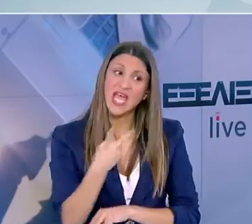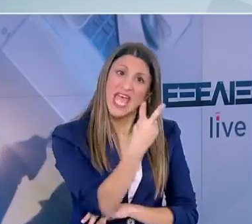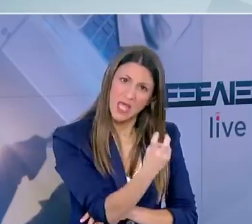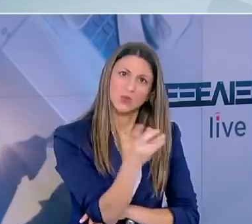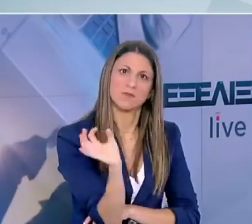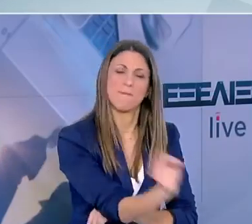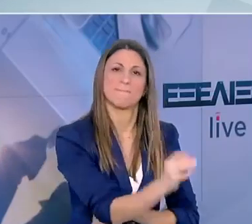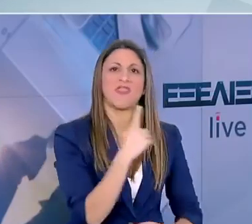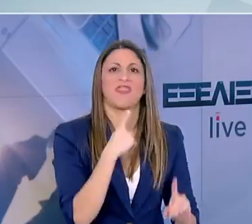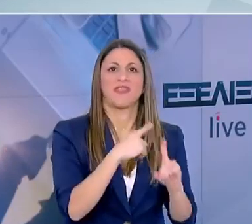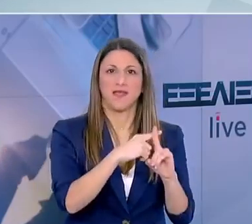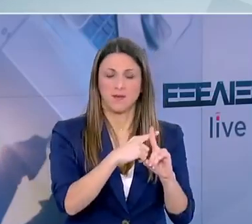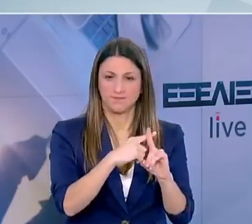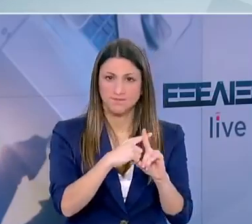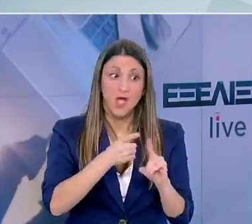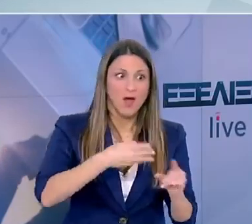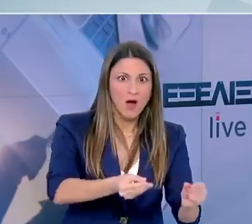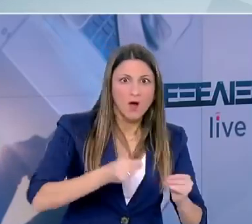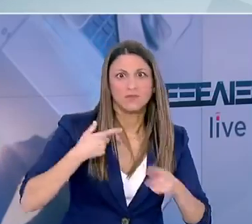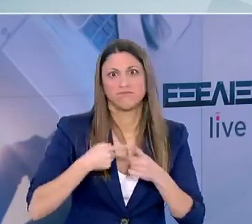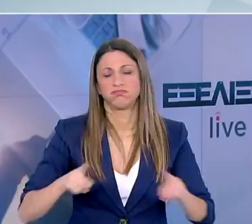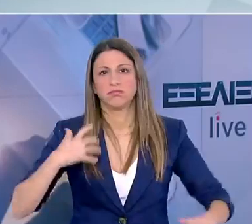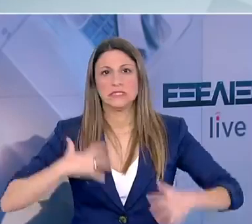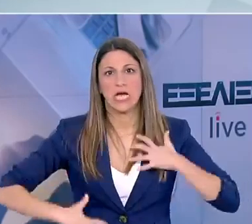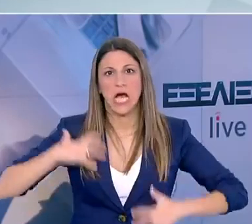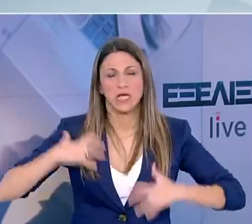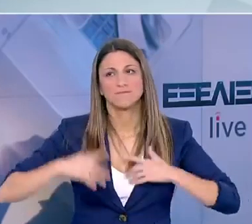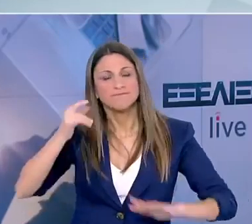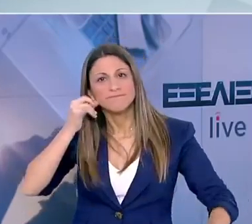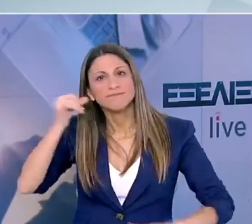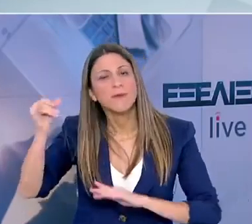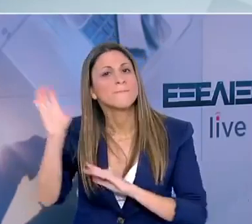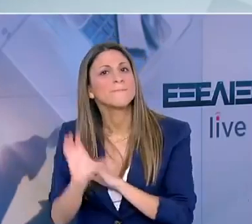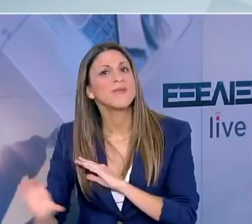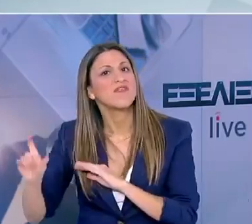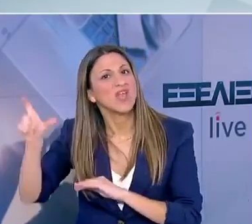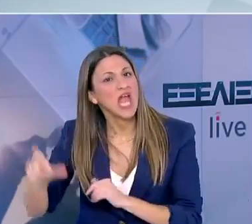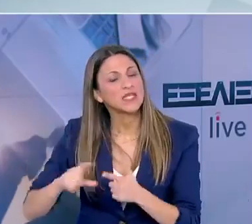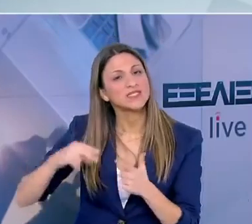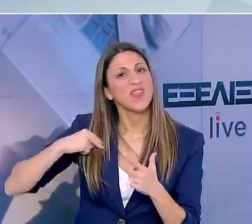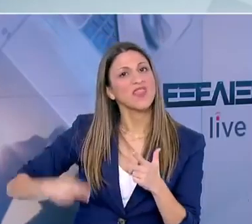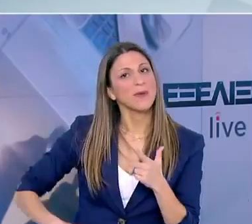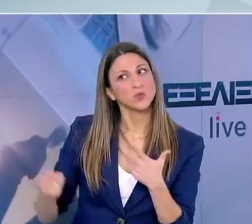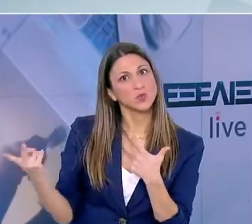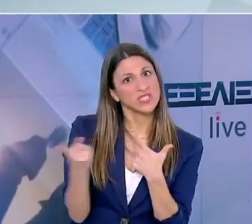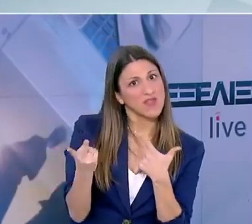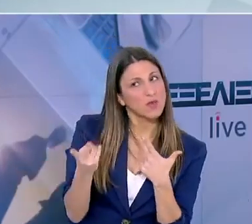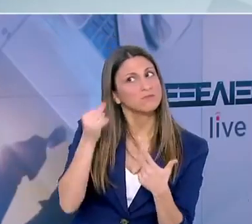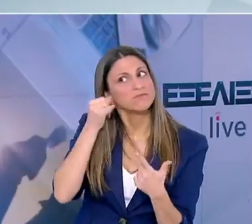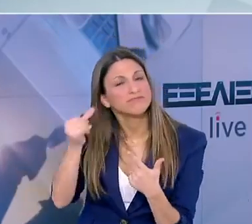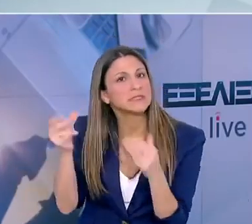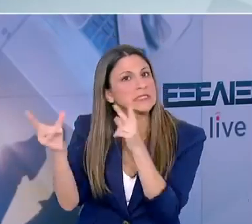καθηγητής. Σήμανε συναγερμός σε συνεννόηση με τον Περιφερειάρχη, τον κύριο Αγοραστό και τον Δήμαρχο, τον κύριο